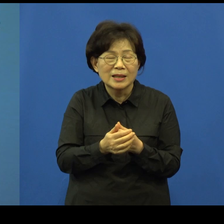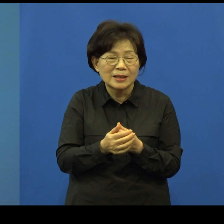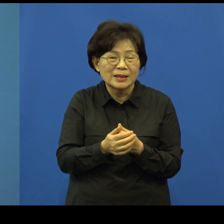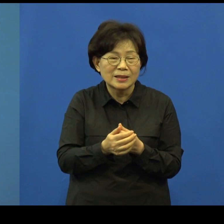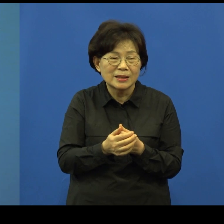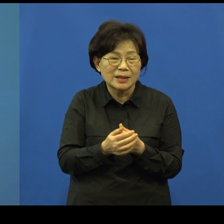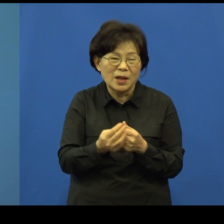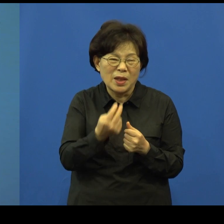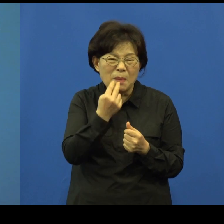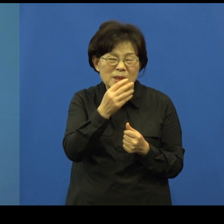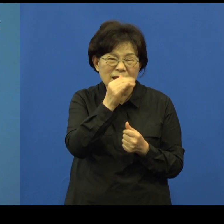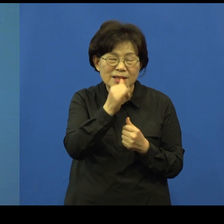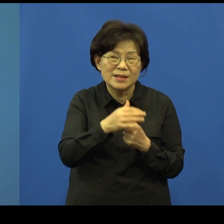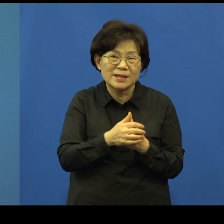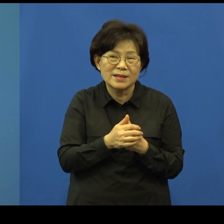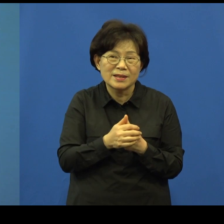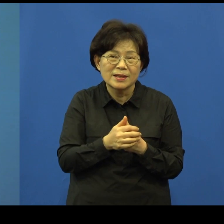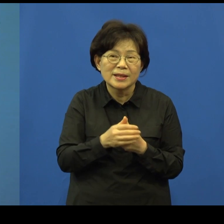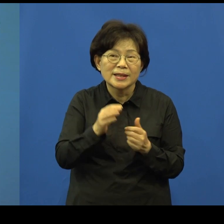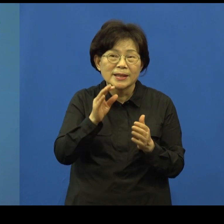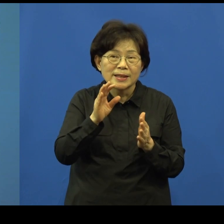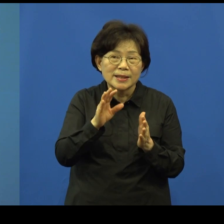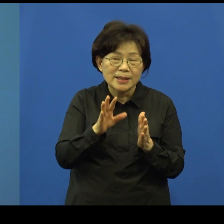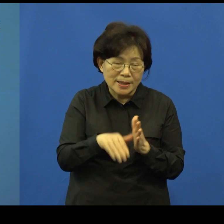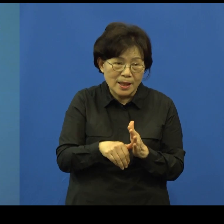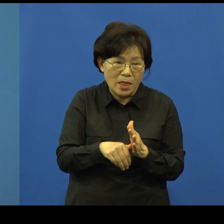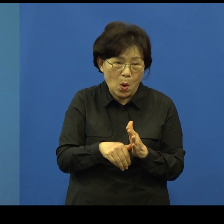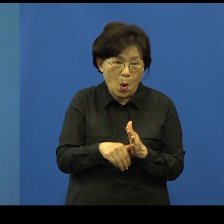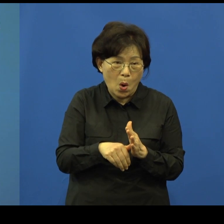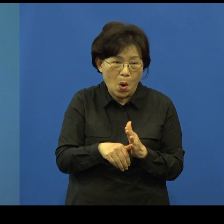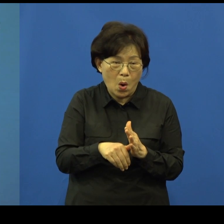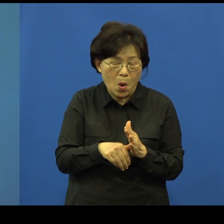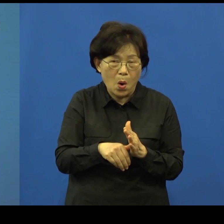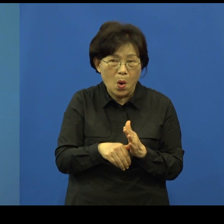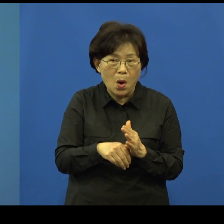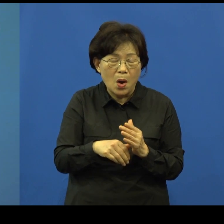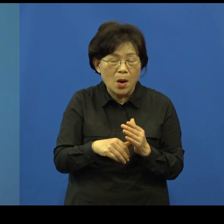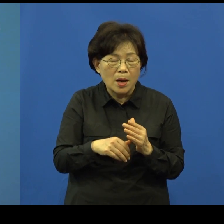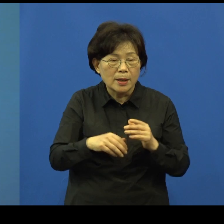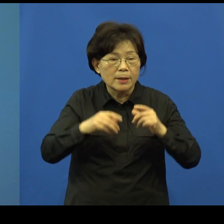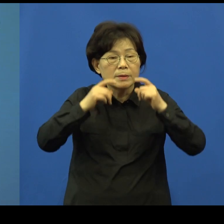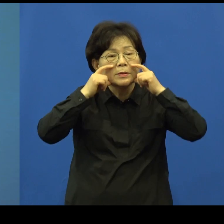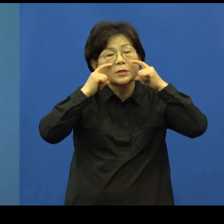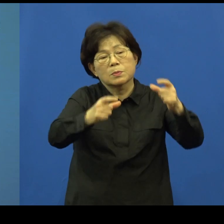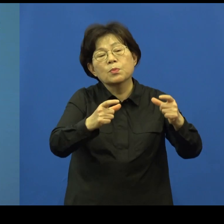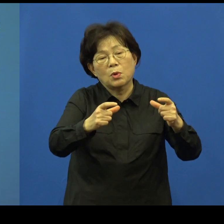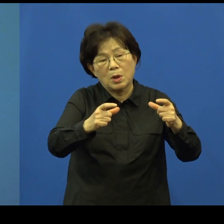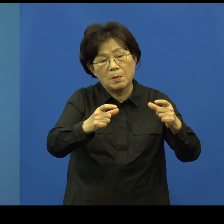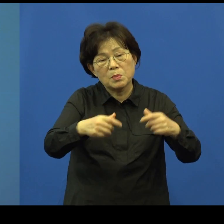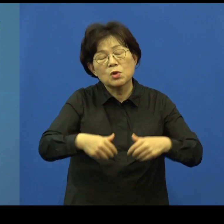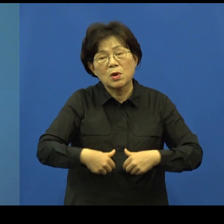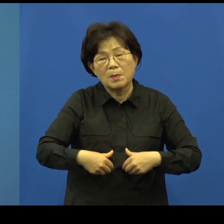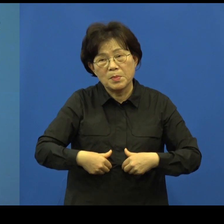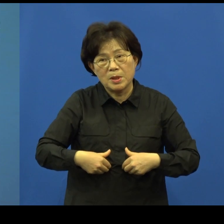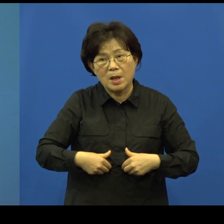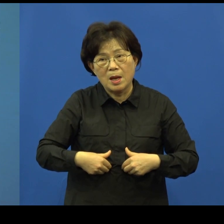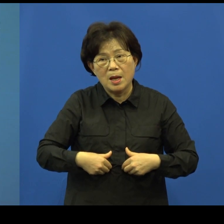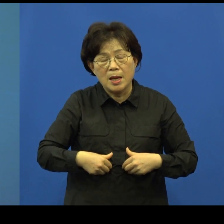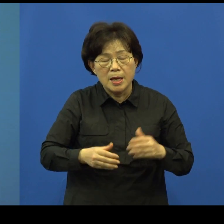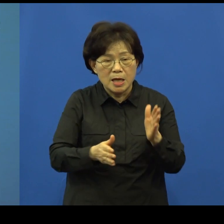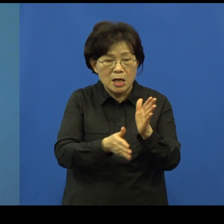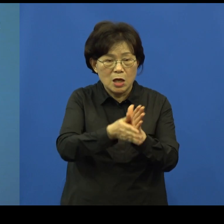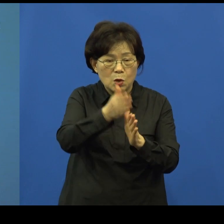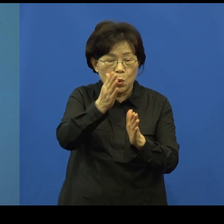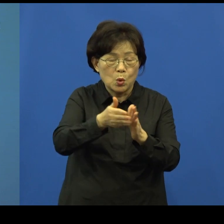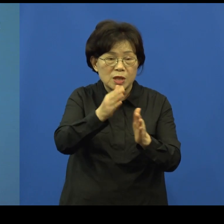거예요. 그런 데는 뭐예요? 진짜 그런 데는 관광이 아니라 선포를 해야 돼. 다니면서 이 도시